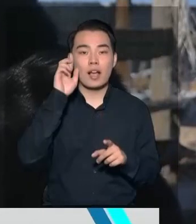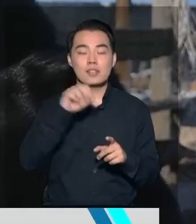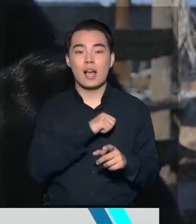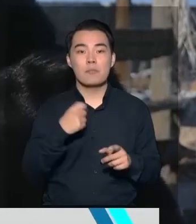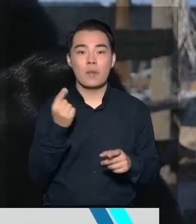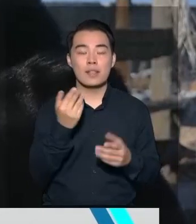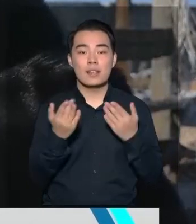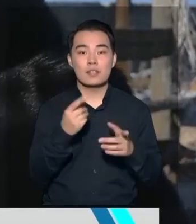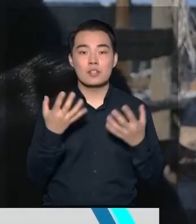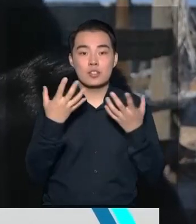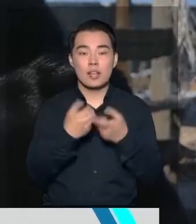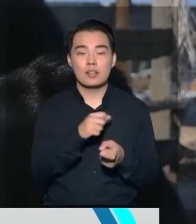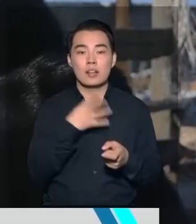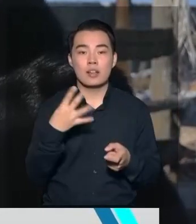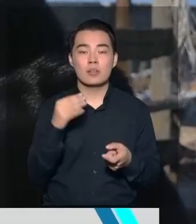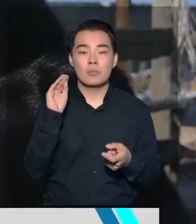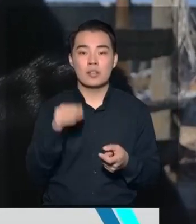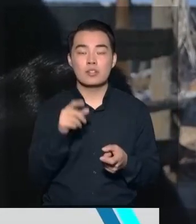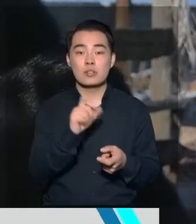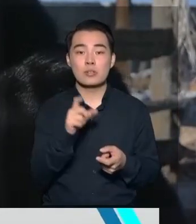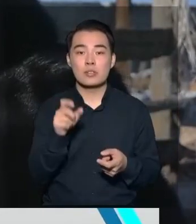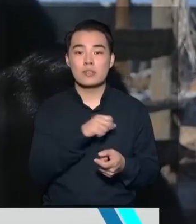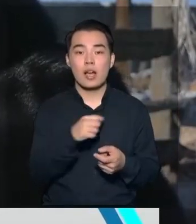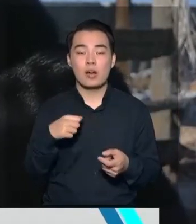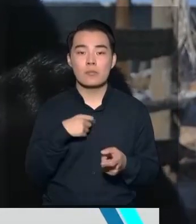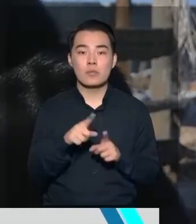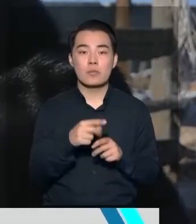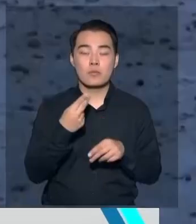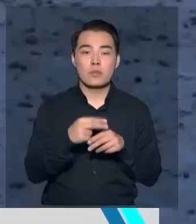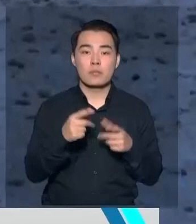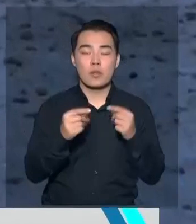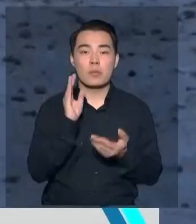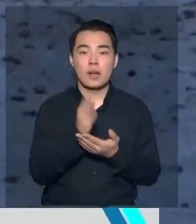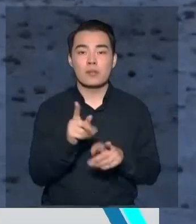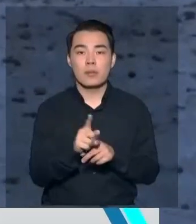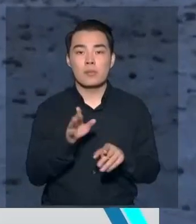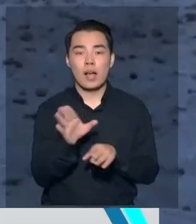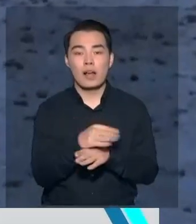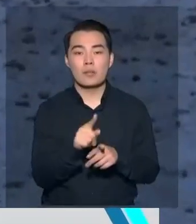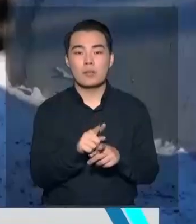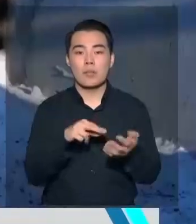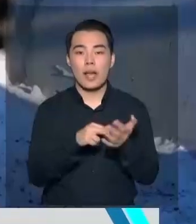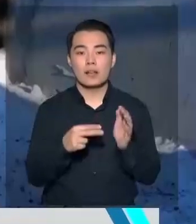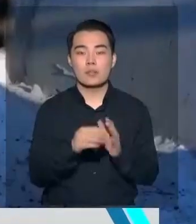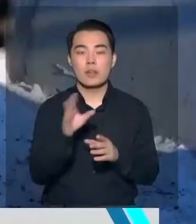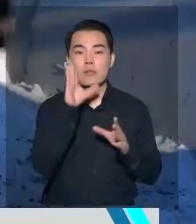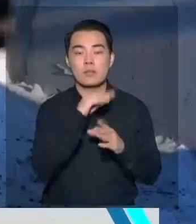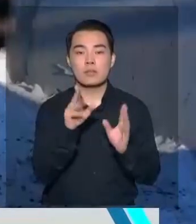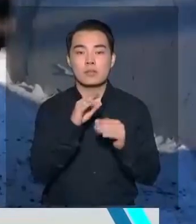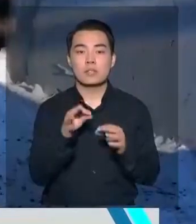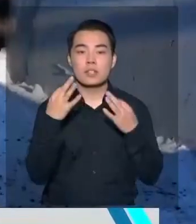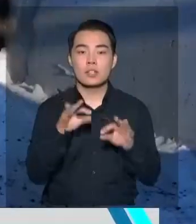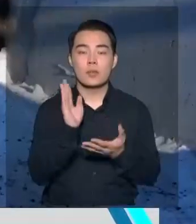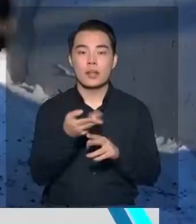минимально есептеген кезде 40 мың адамның қалтасына түсіп тұрады екен сүттен. Пилотты бағдарламаның шарты да жеңіл. 8